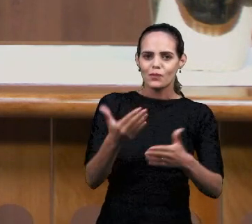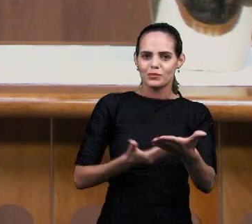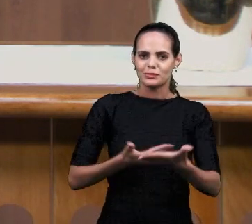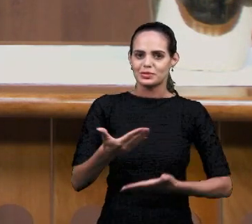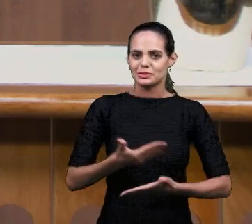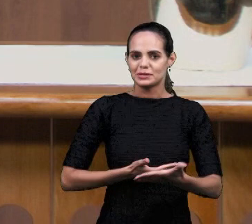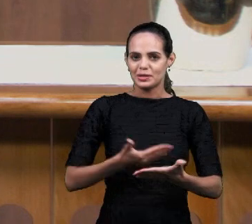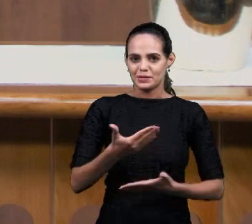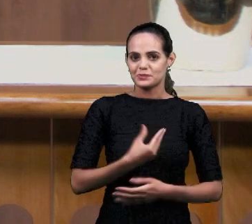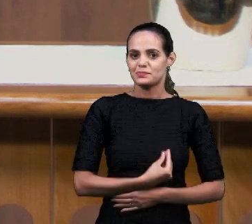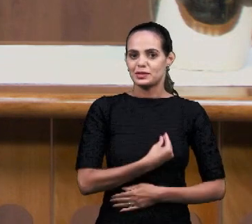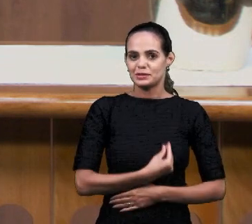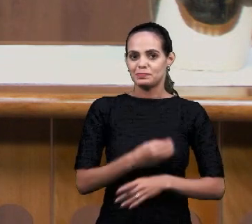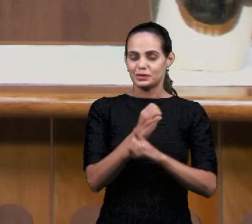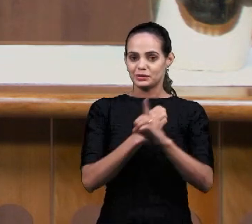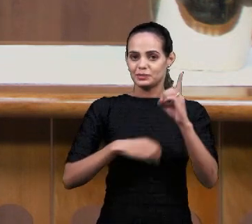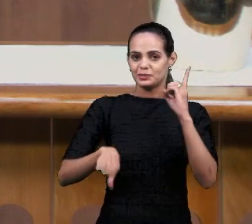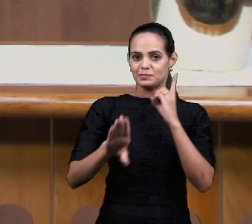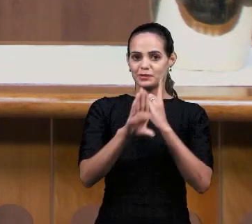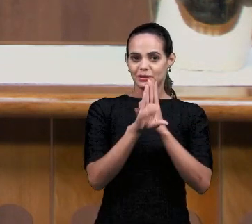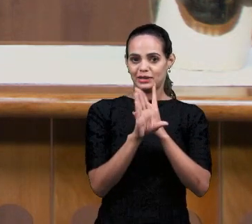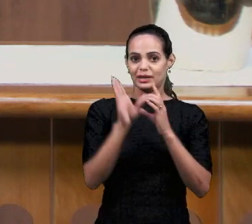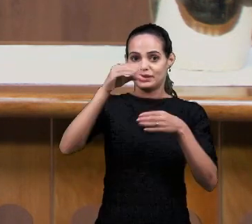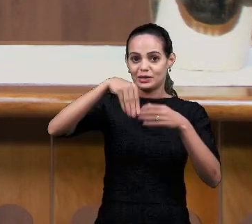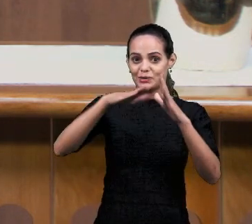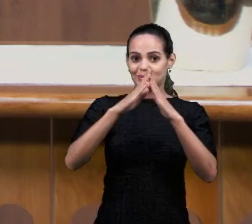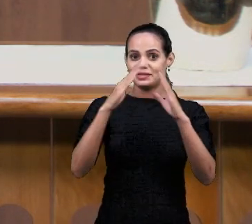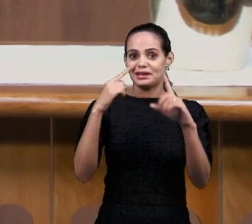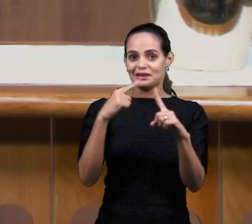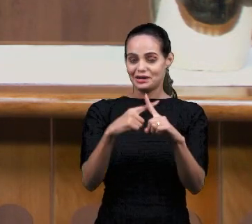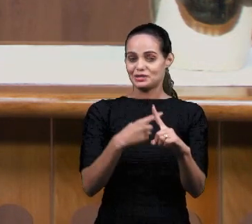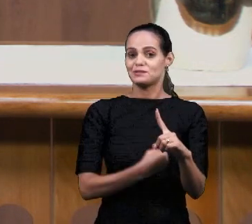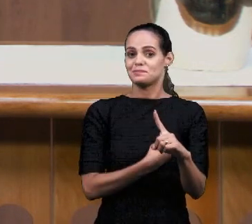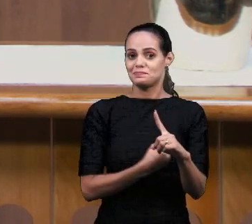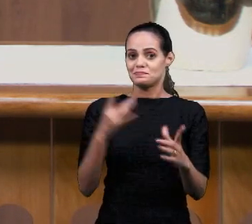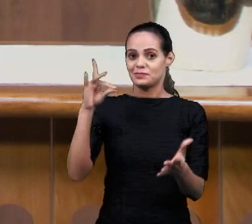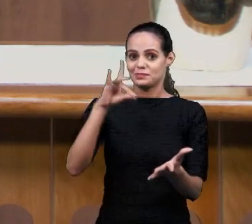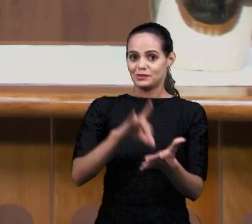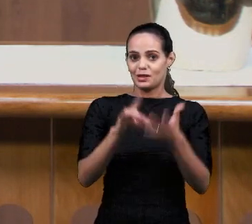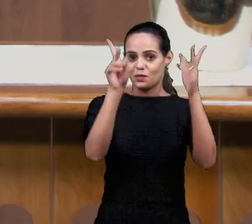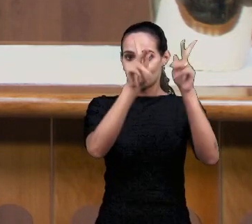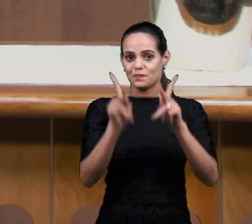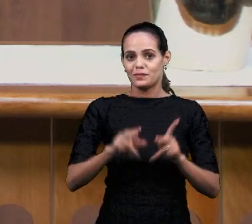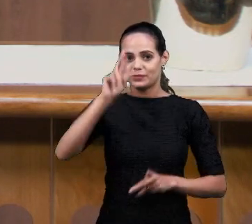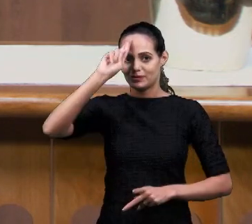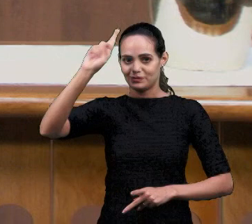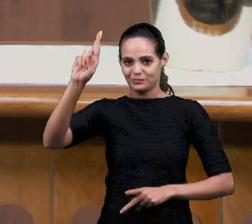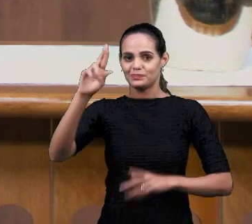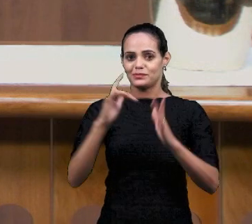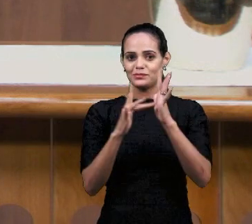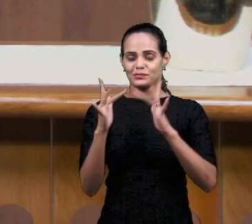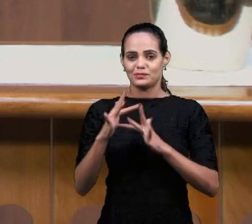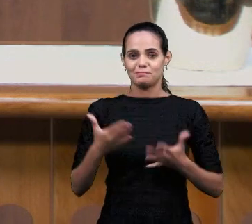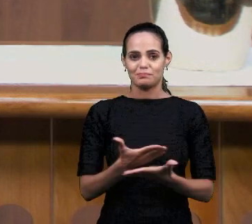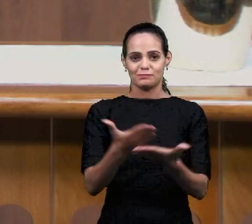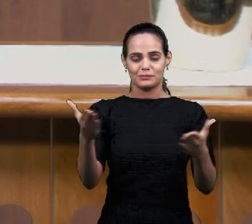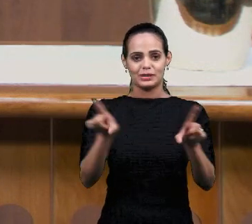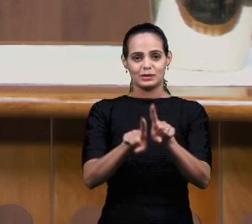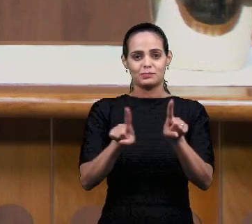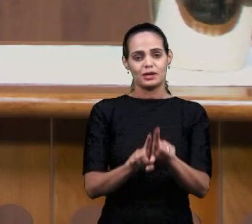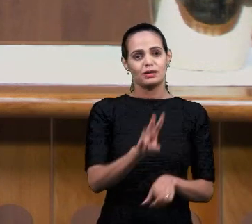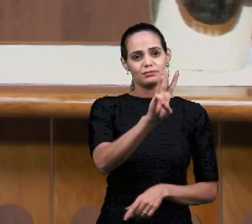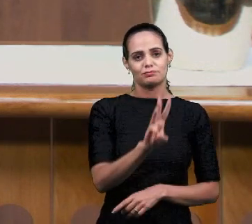école biblique dans leurs églises. Et nous saluons à tous dans la paix du Seigneur. Nous saluons à vous aussi qui avez reçu le lien,